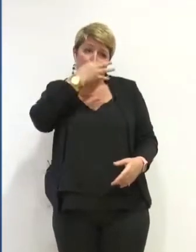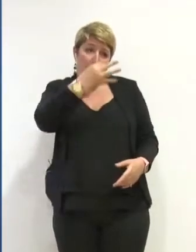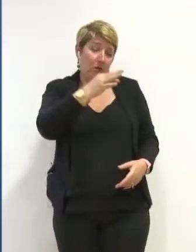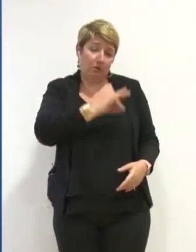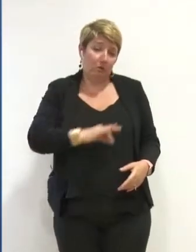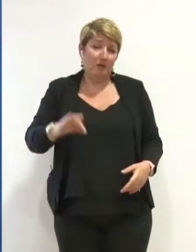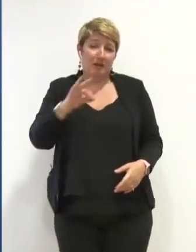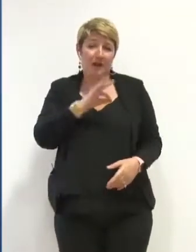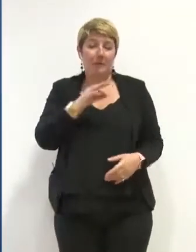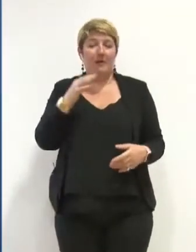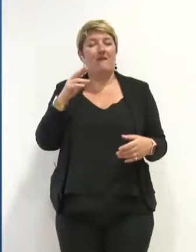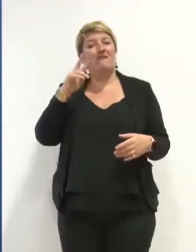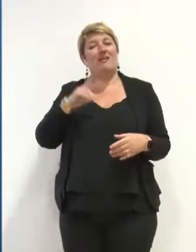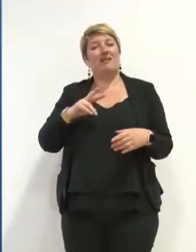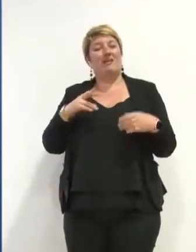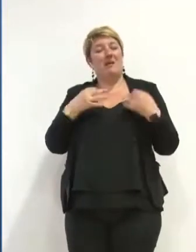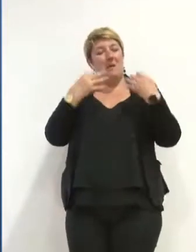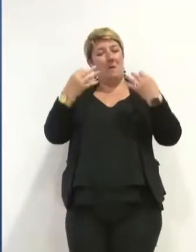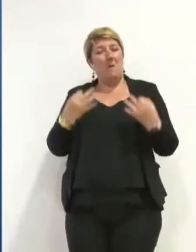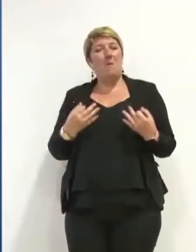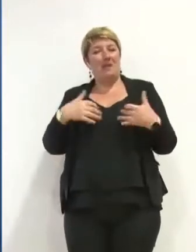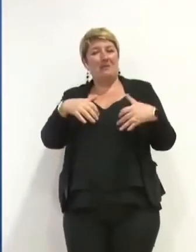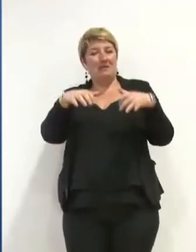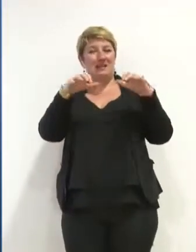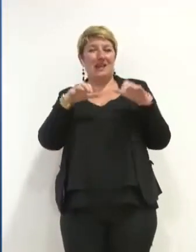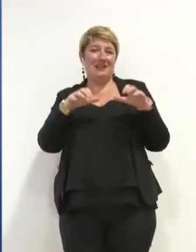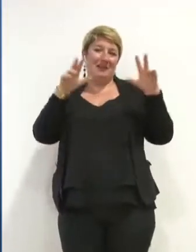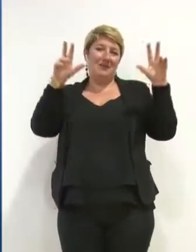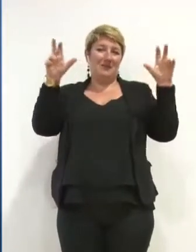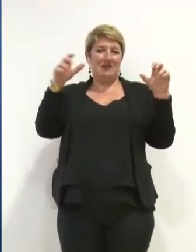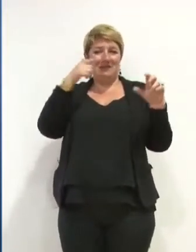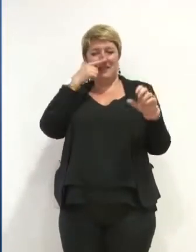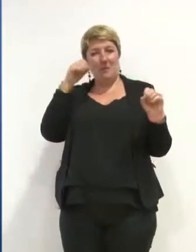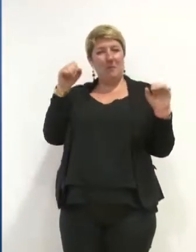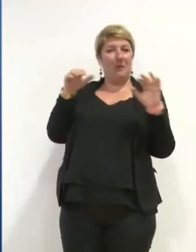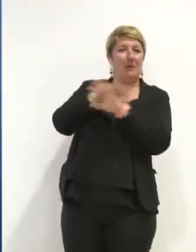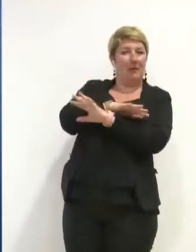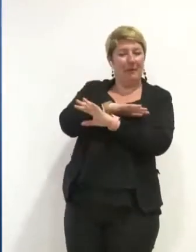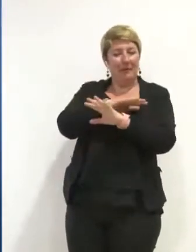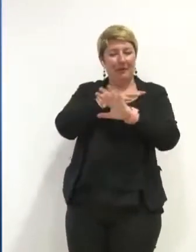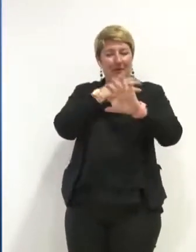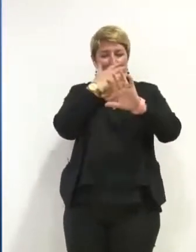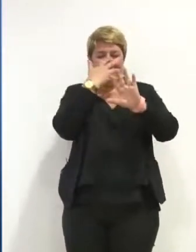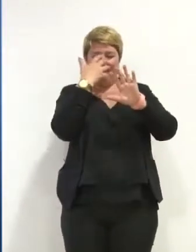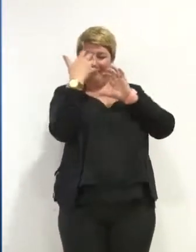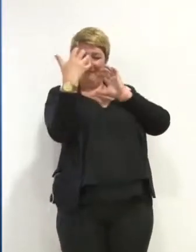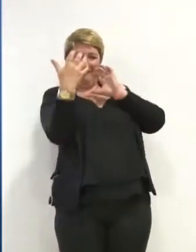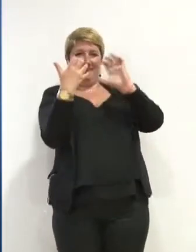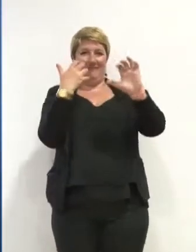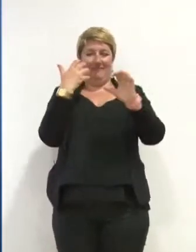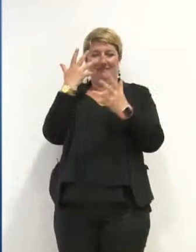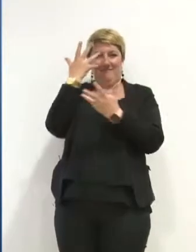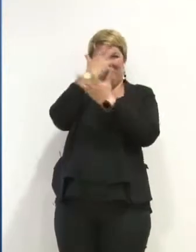le trompe-l'œil, c'est très sympa quand il s'agit du street art. Quand il s'agit d'un budget, c'est un tout petit peu plus